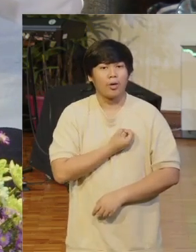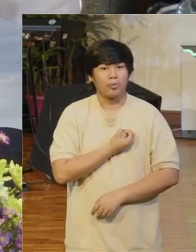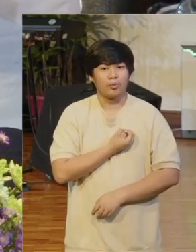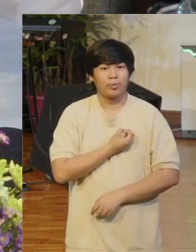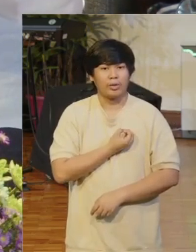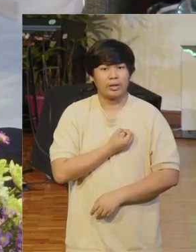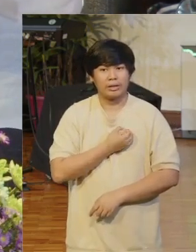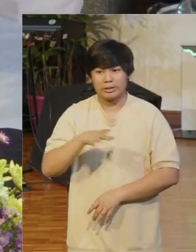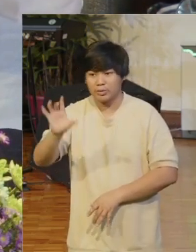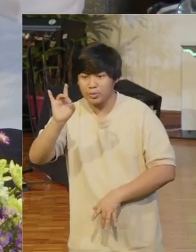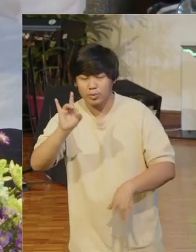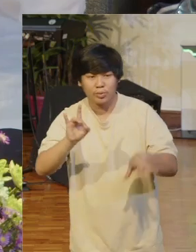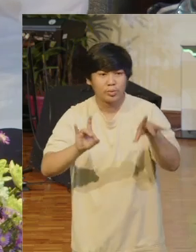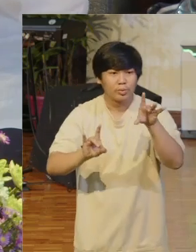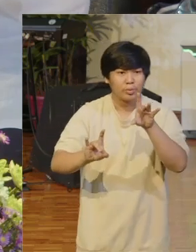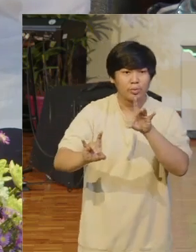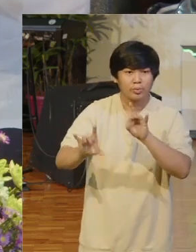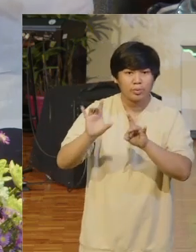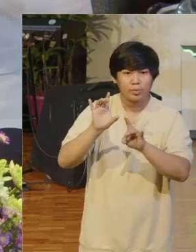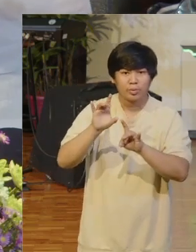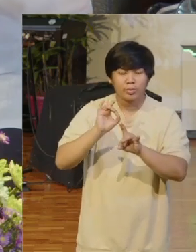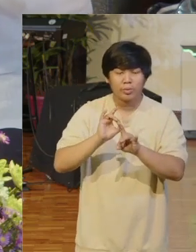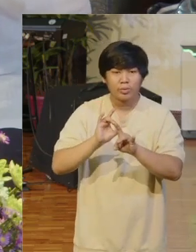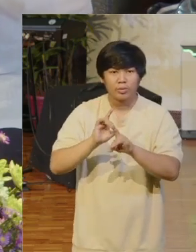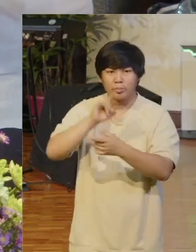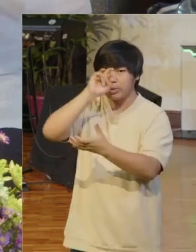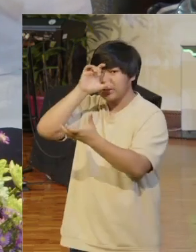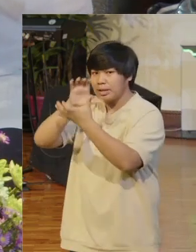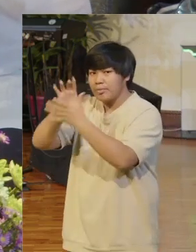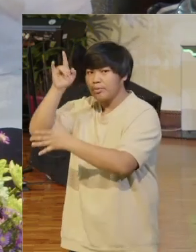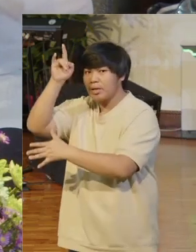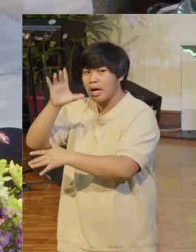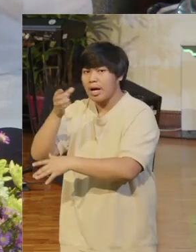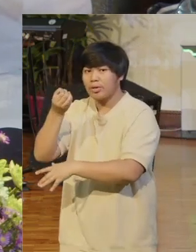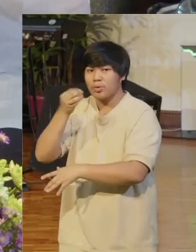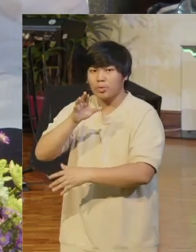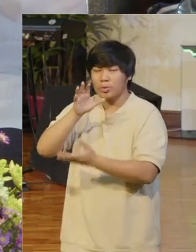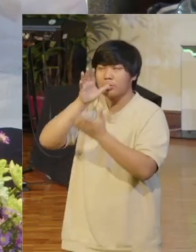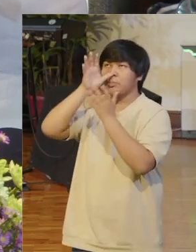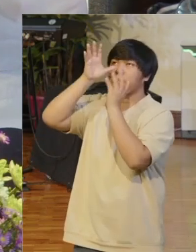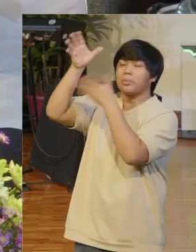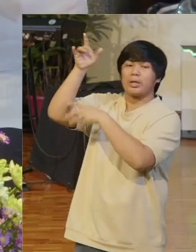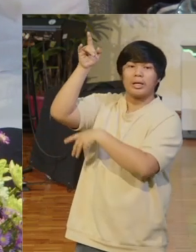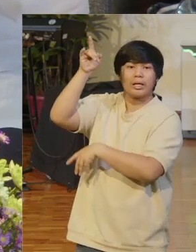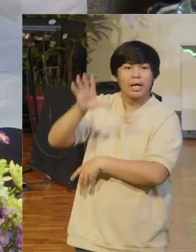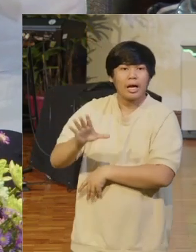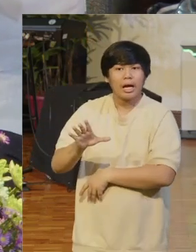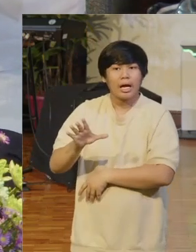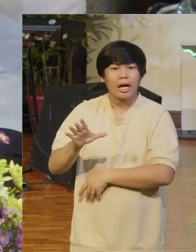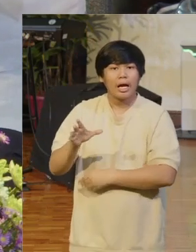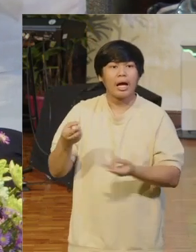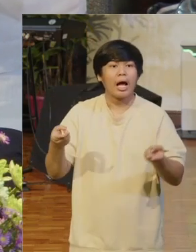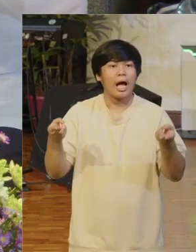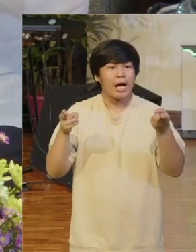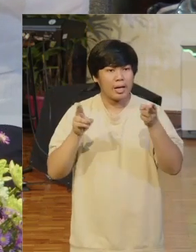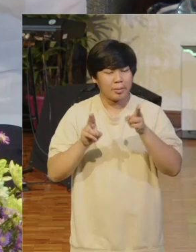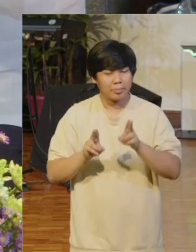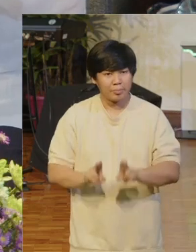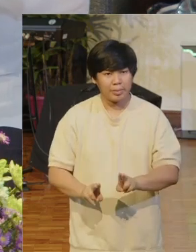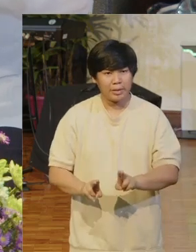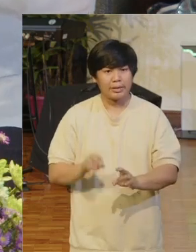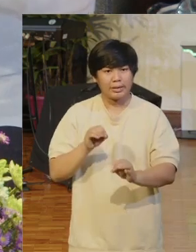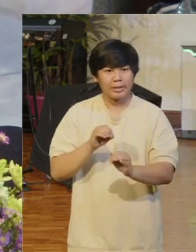choice of whether to remain condemned or to be saved, no, ay nangyayari sa ilalim ng